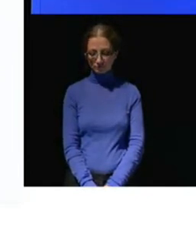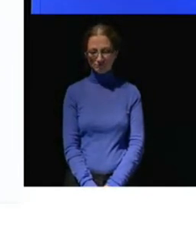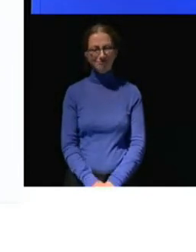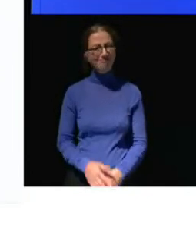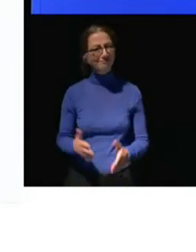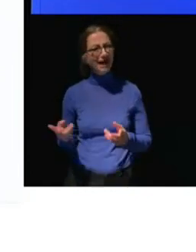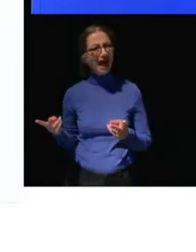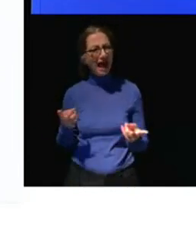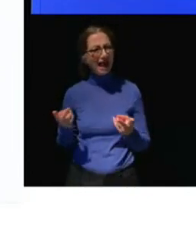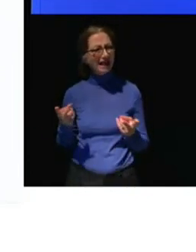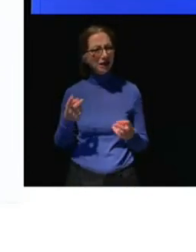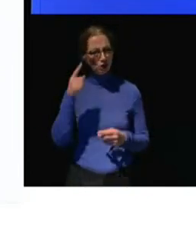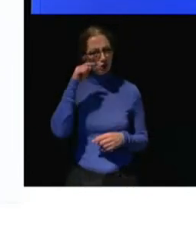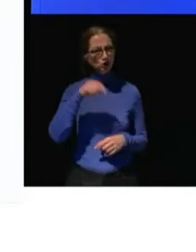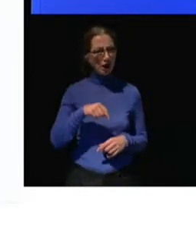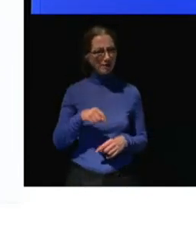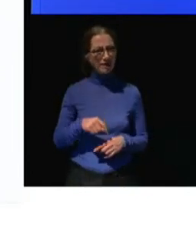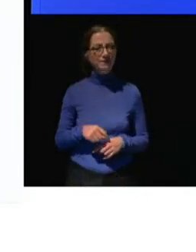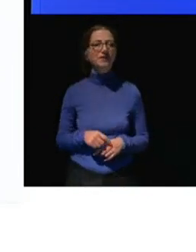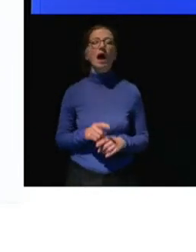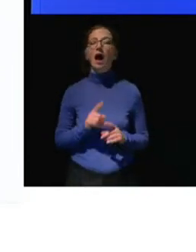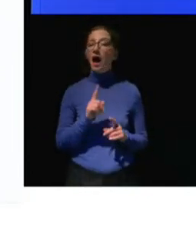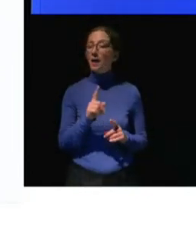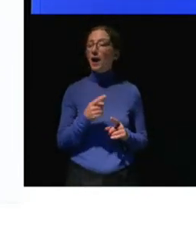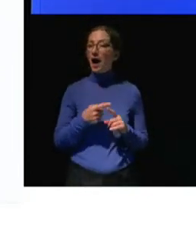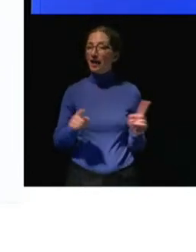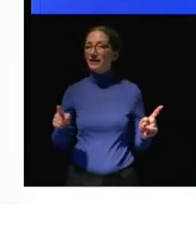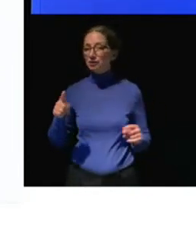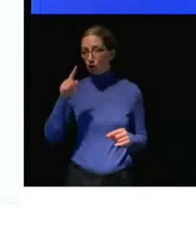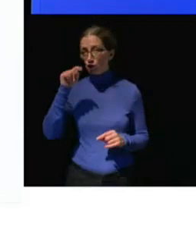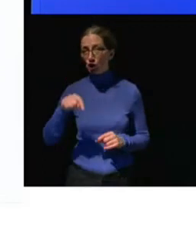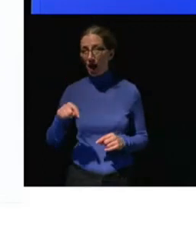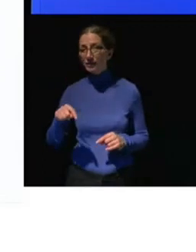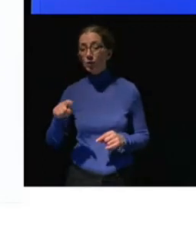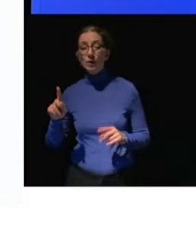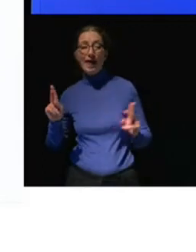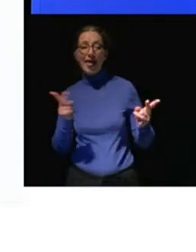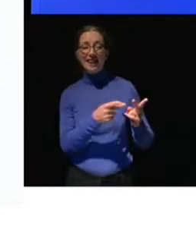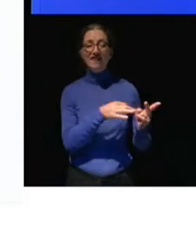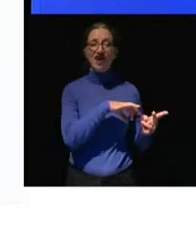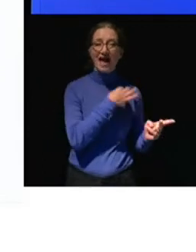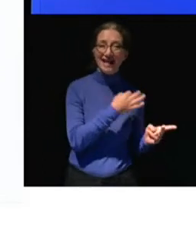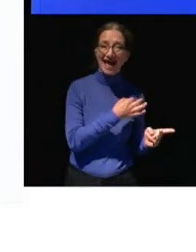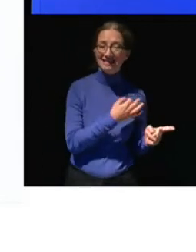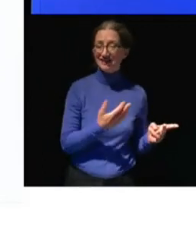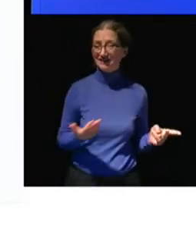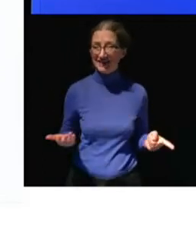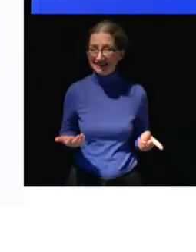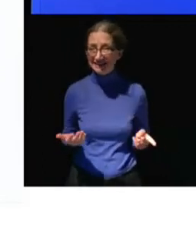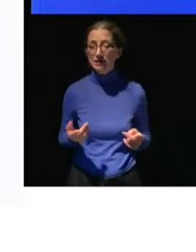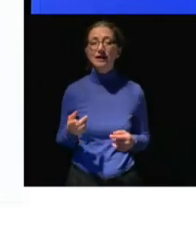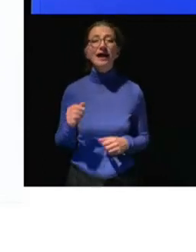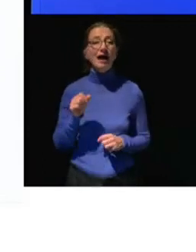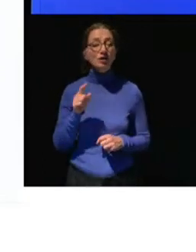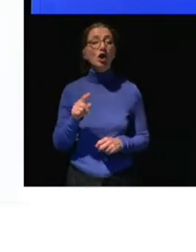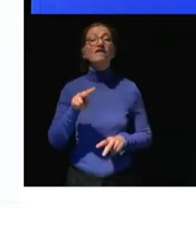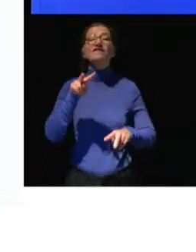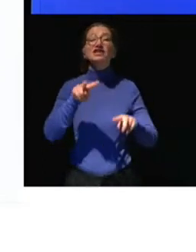in Deutschland, was dann wiederum anders ist als in Deutschland, aber ähnlich wie in Frankreich ist, dass man auch hier in